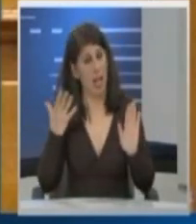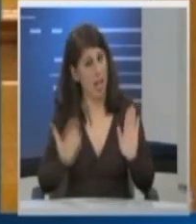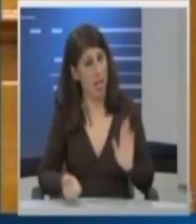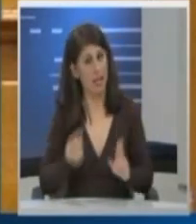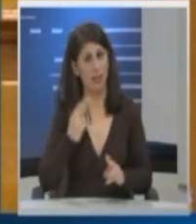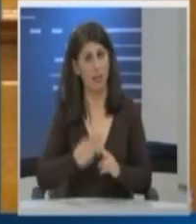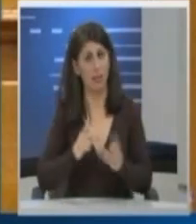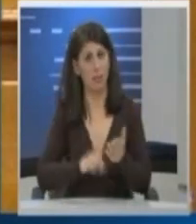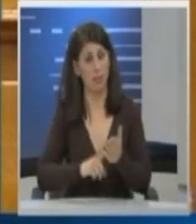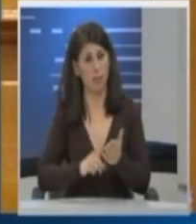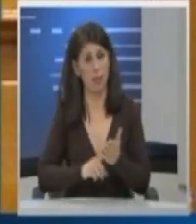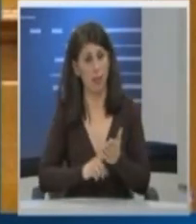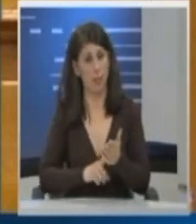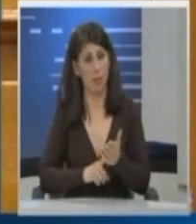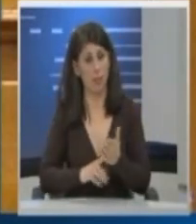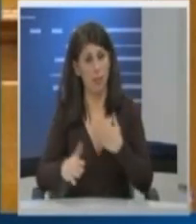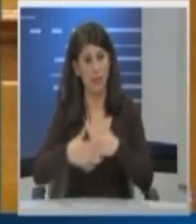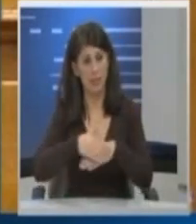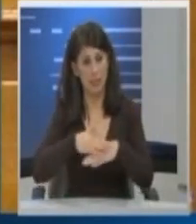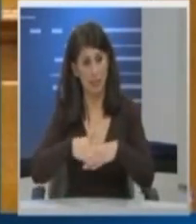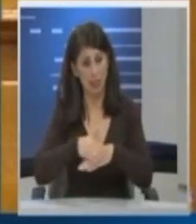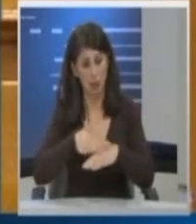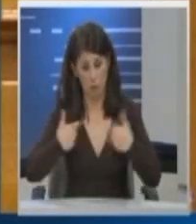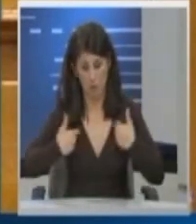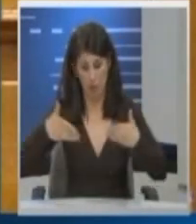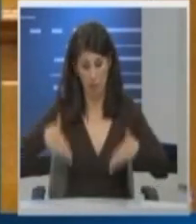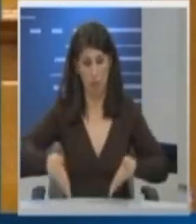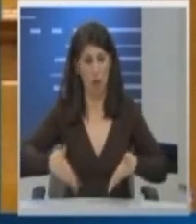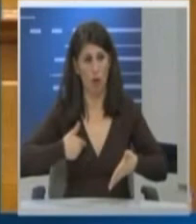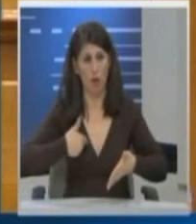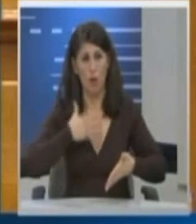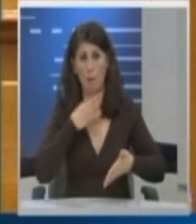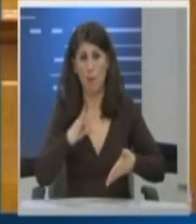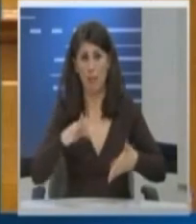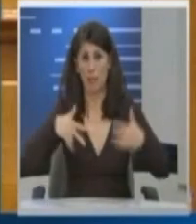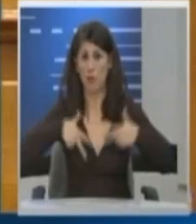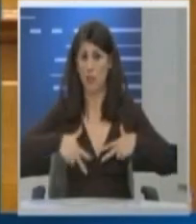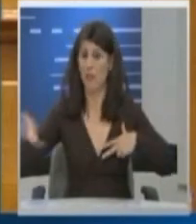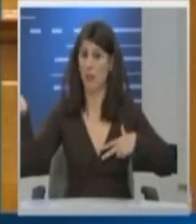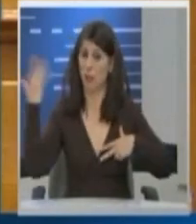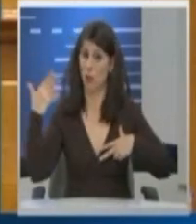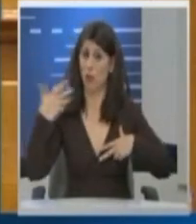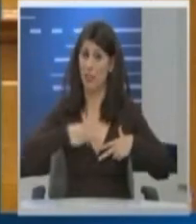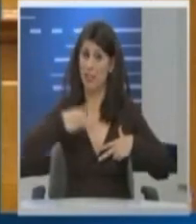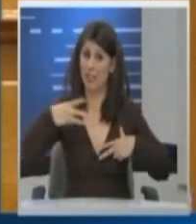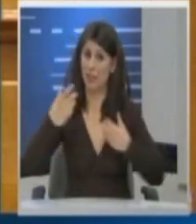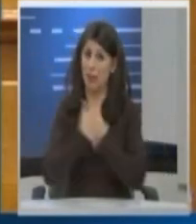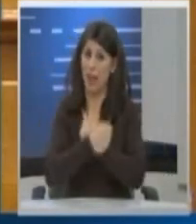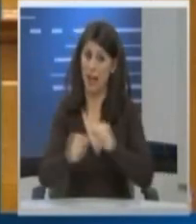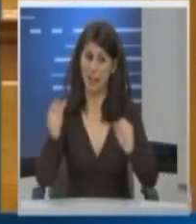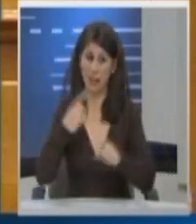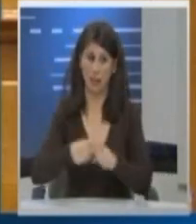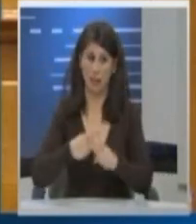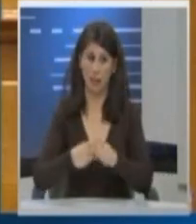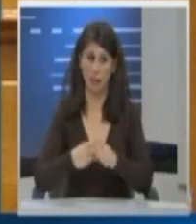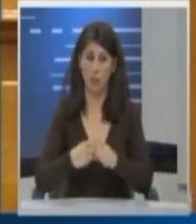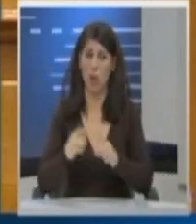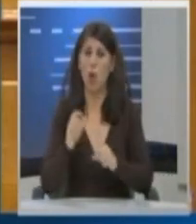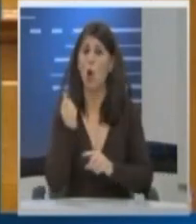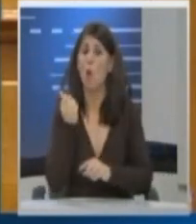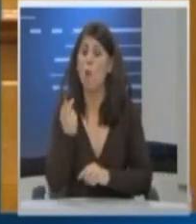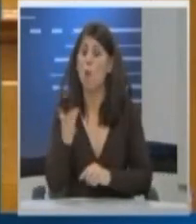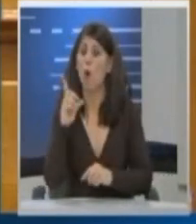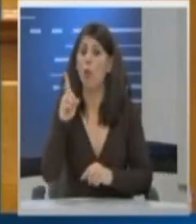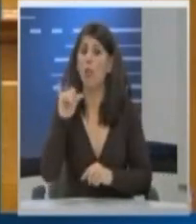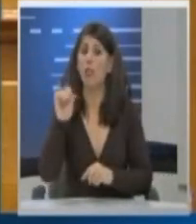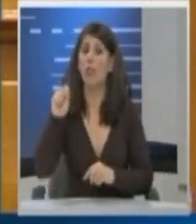Έχει όμως σημασία ότι πρέπει να ζητήσουμε μια συγγνώμη, εμείς τουλάχιστον εδώ, εγώ επειδή ήμουν στην κυβέρνηση τότε, ΣΥΡΙΖΑ Ανεξαρτήτων Ελλήνων, προς τους